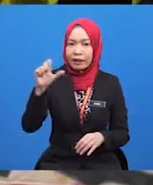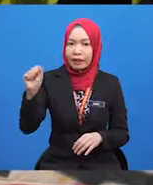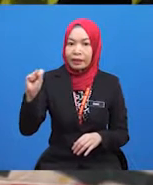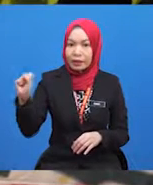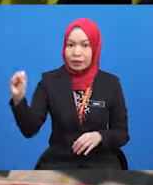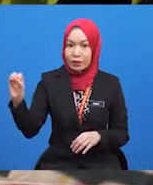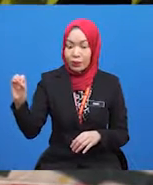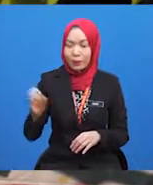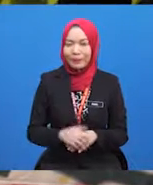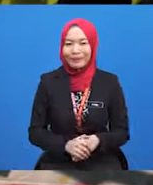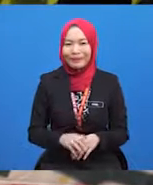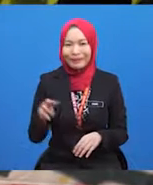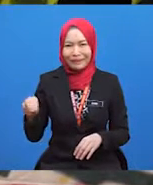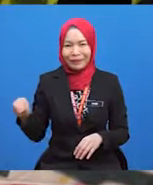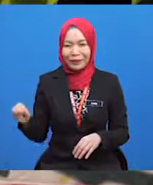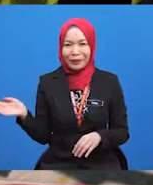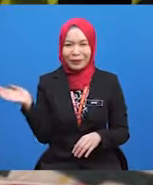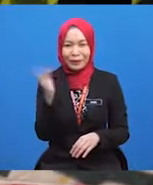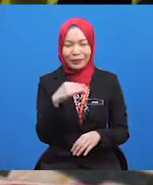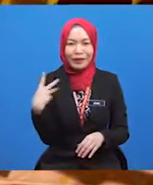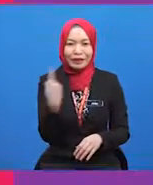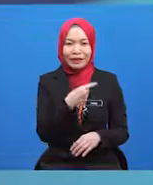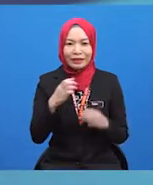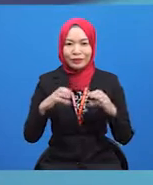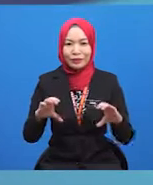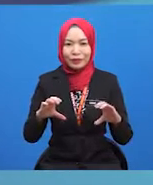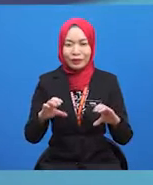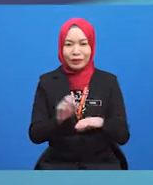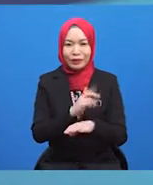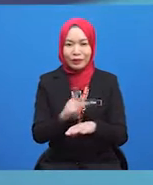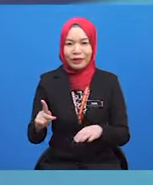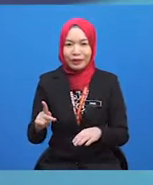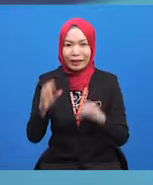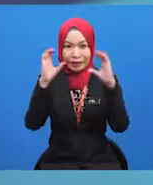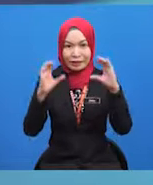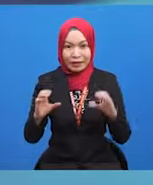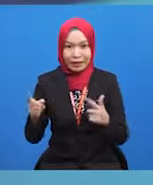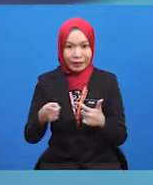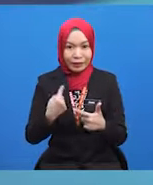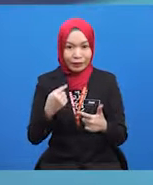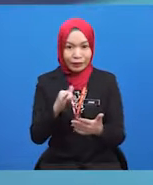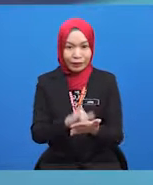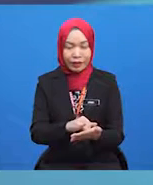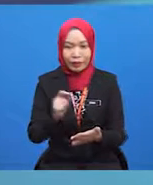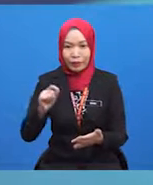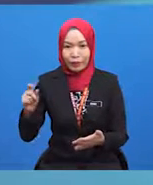Murid-murid, seterusnya, mari kita cuba gunakan teknik yang kedua iaitu Pen